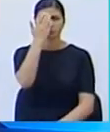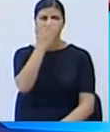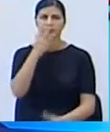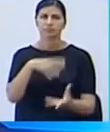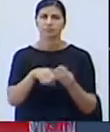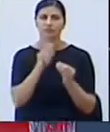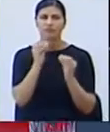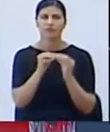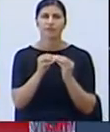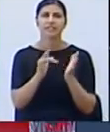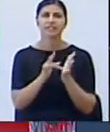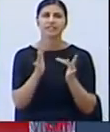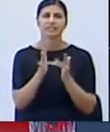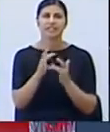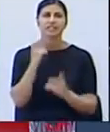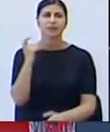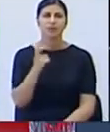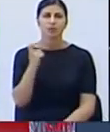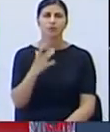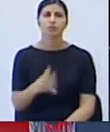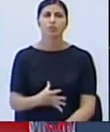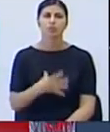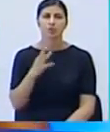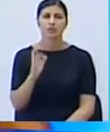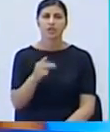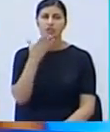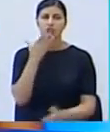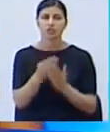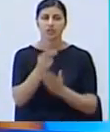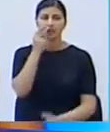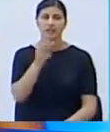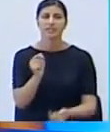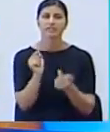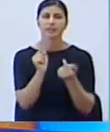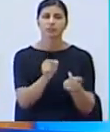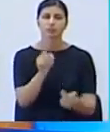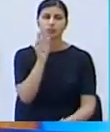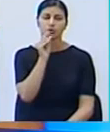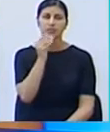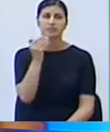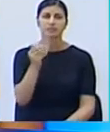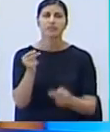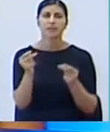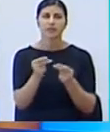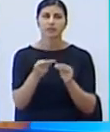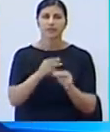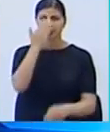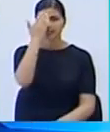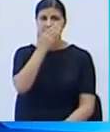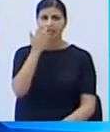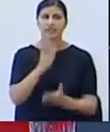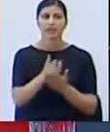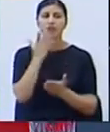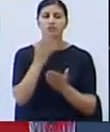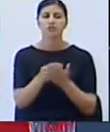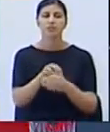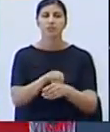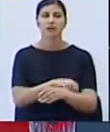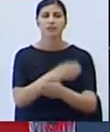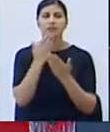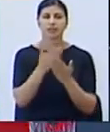ქრისტიან დემოკრატიული ღირებულებების მომხრე და ჩვენ აღვხედავთ საპირისპირო სურათს როდესაც მისი პარტნიორი ის ხალხია რომელიც